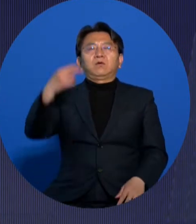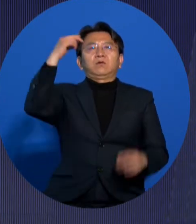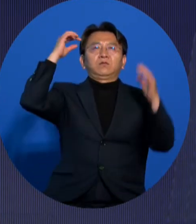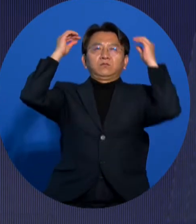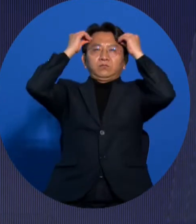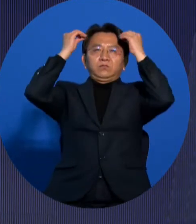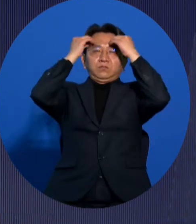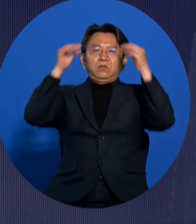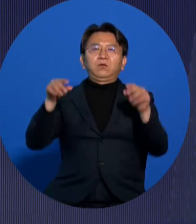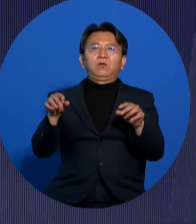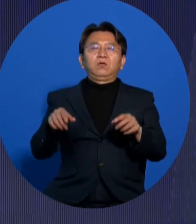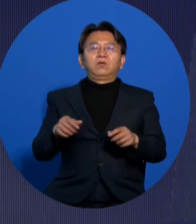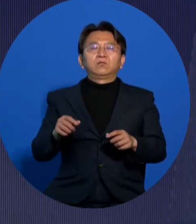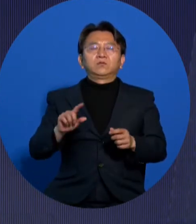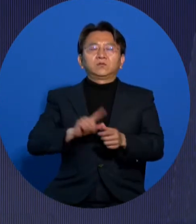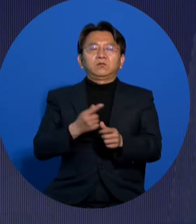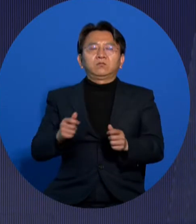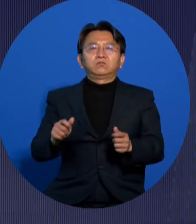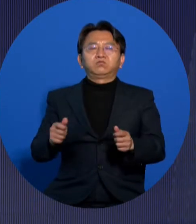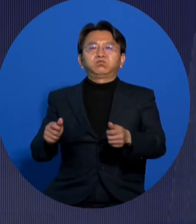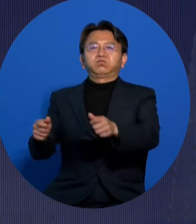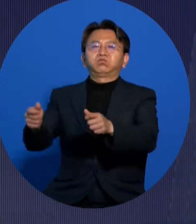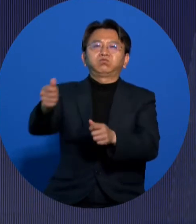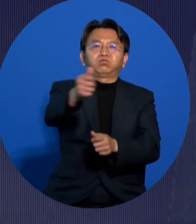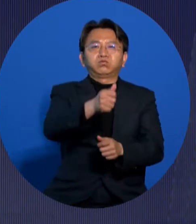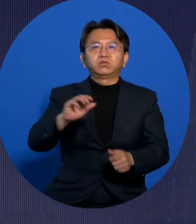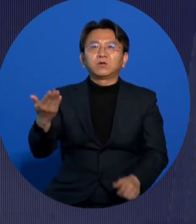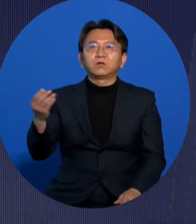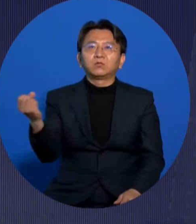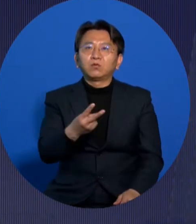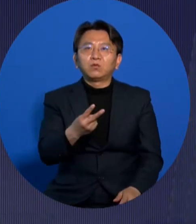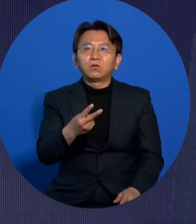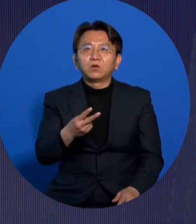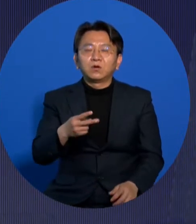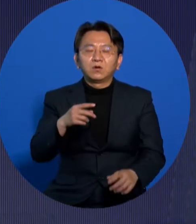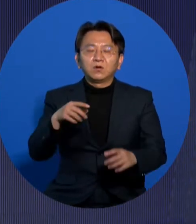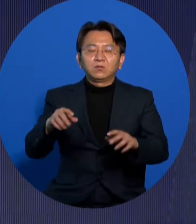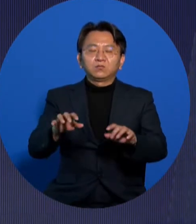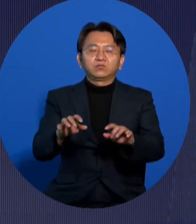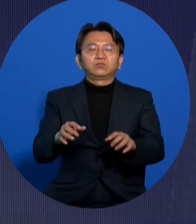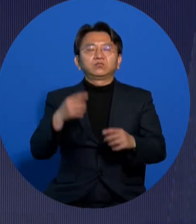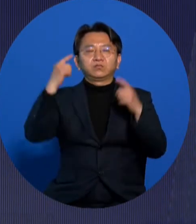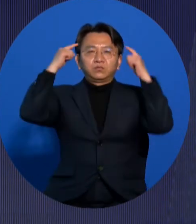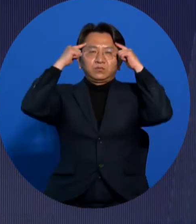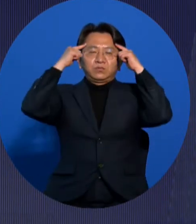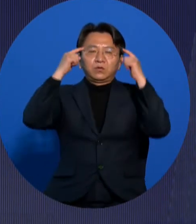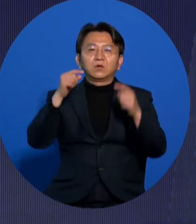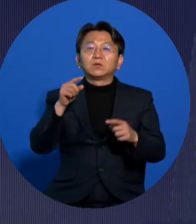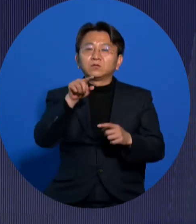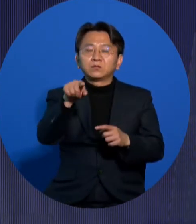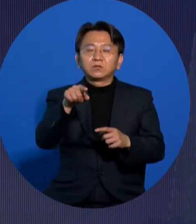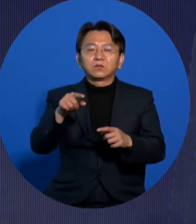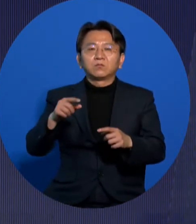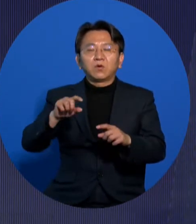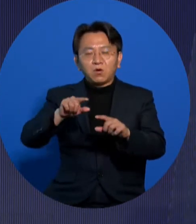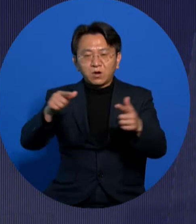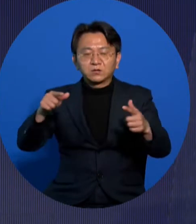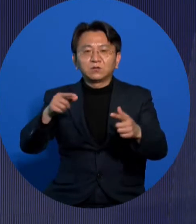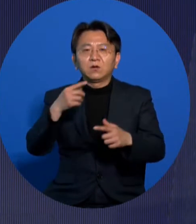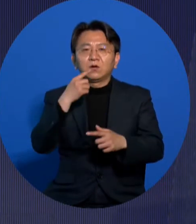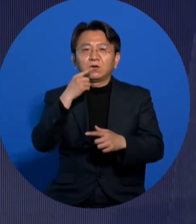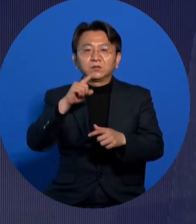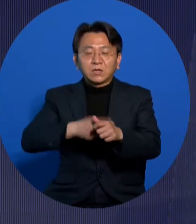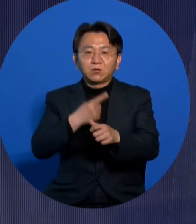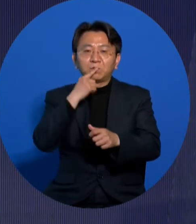로봇옷, 웨일러블 장갑, 발음이 힘든 사람의 말을 번역하는 AI, 이러한